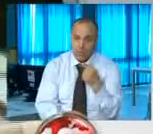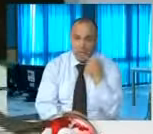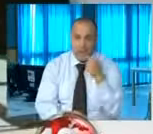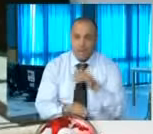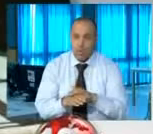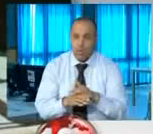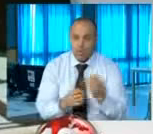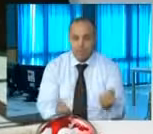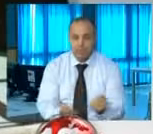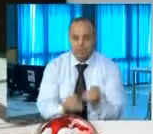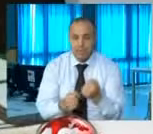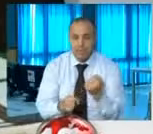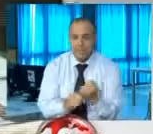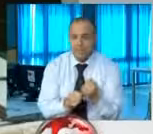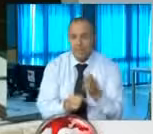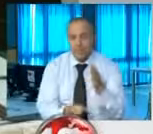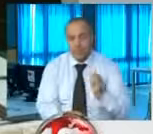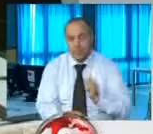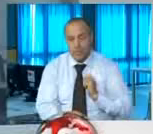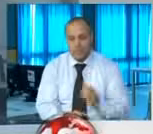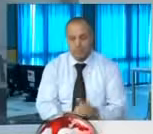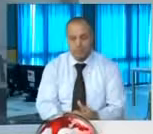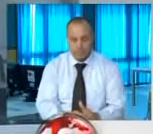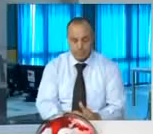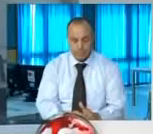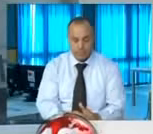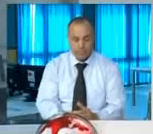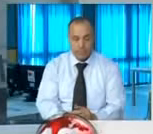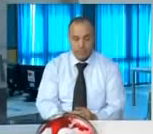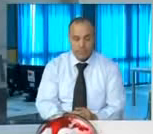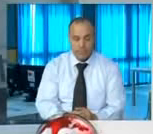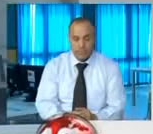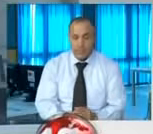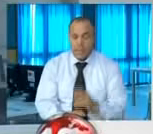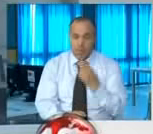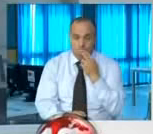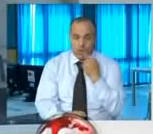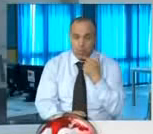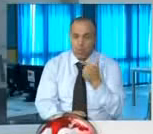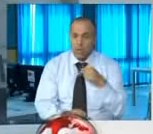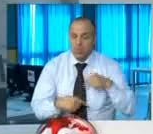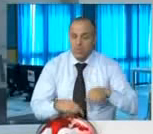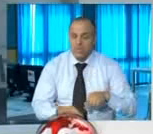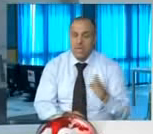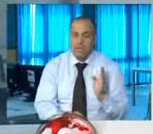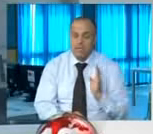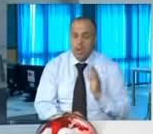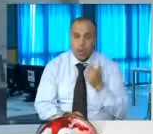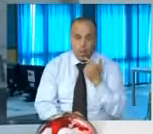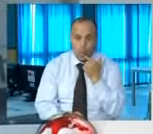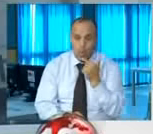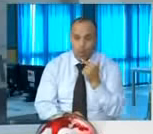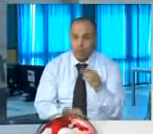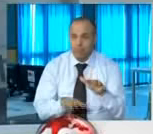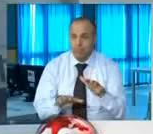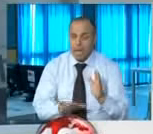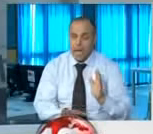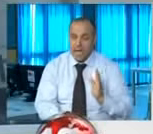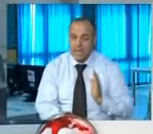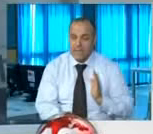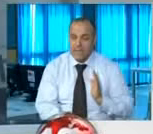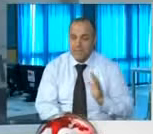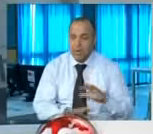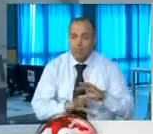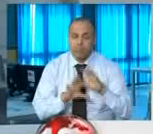مجال النهوض بالعمل المستقل. في الشأن الأمني، أفادت وزارة الدفاع الوطني بأن التشكيلات العسكرية